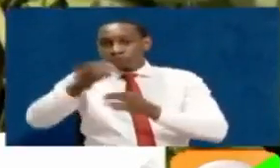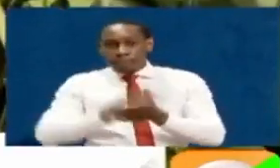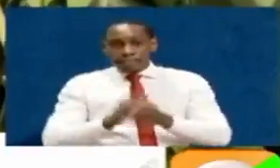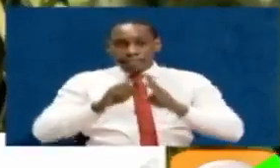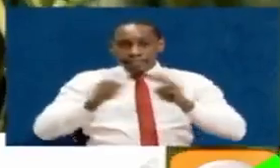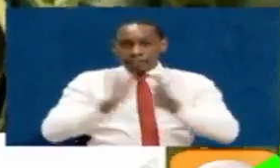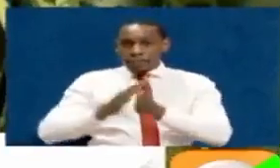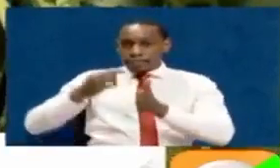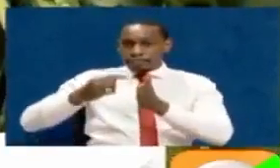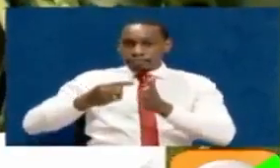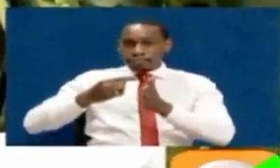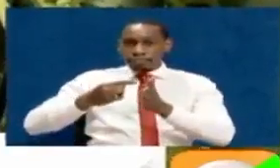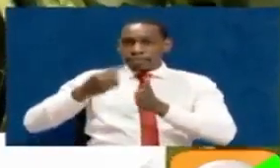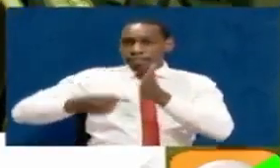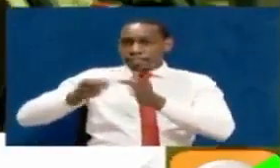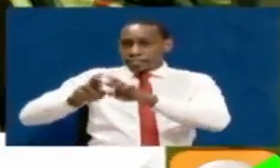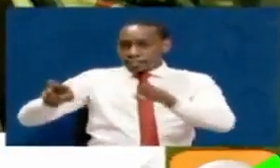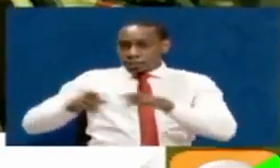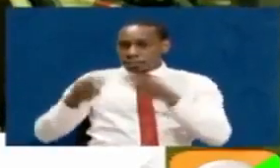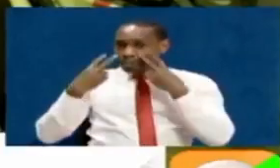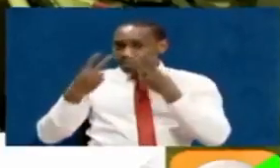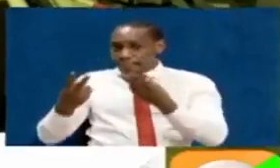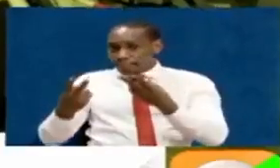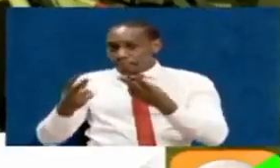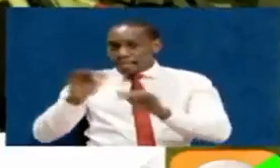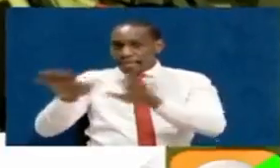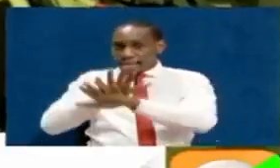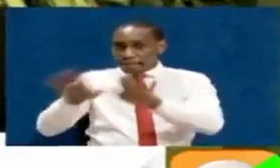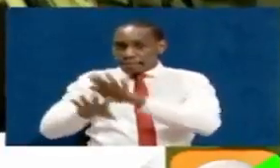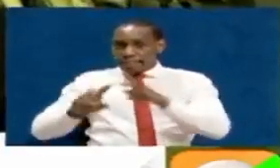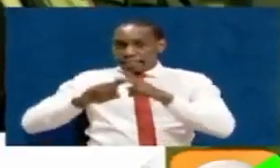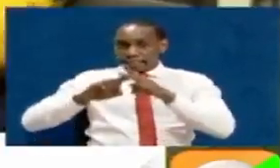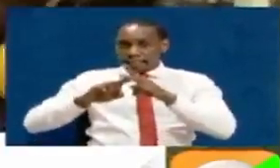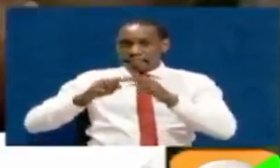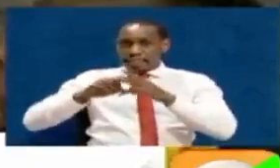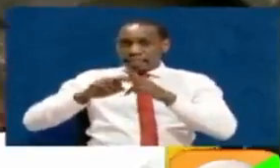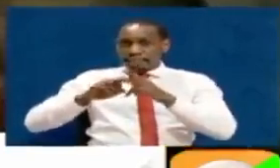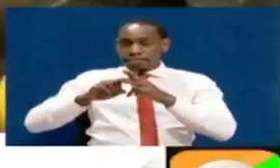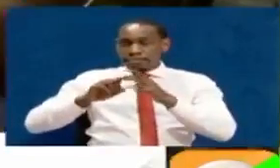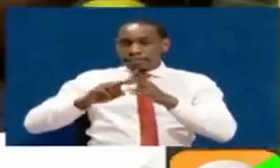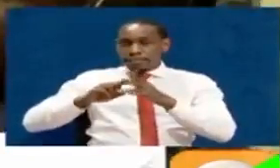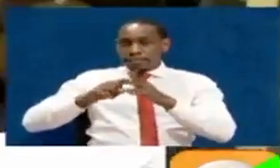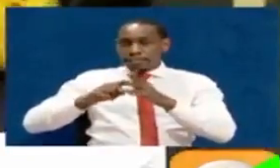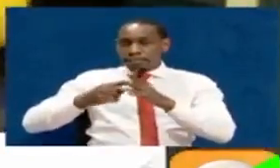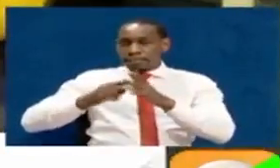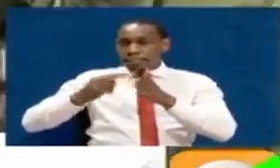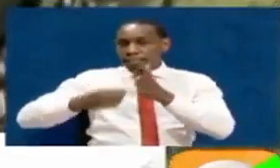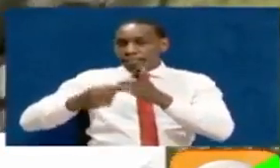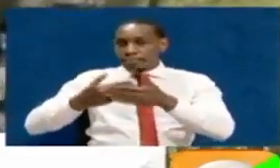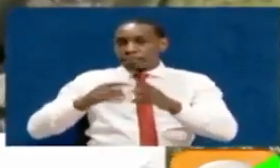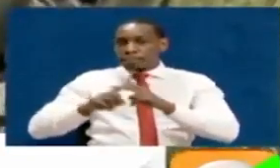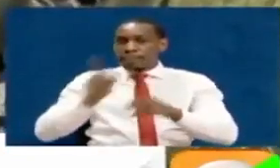naanza kule chini engine room. Naangalia hizo parameters zote za engine kabla sija start, na za